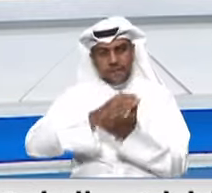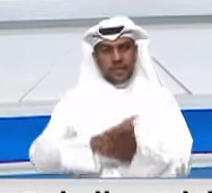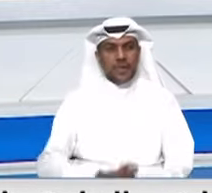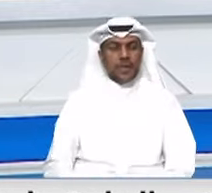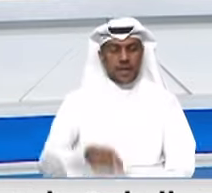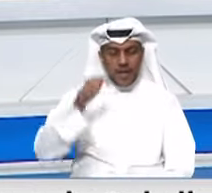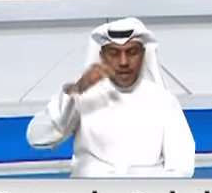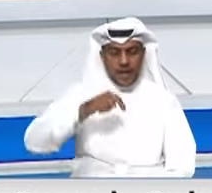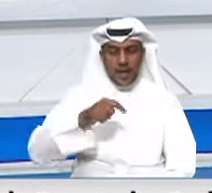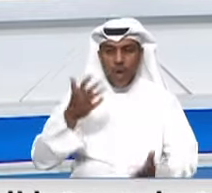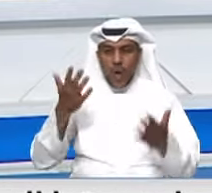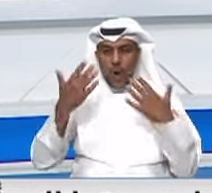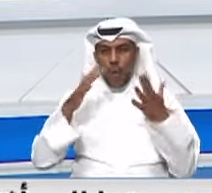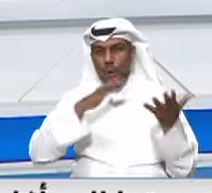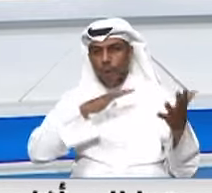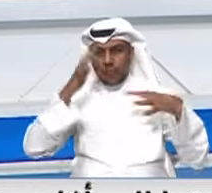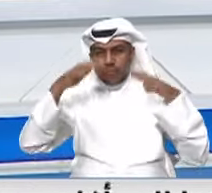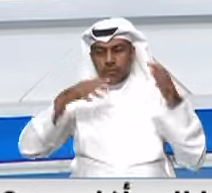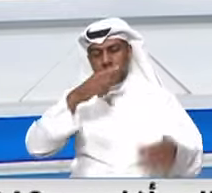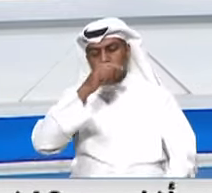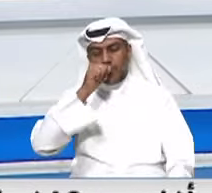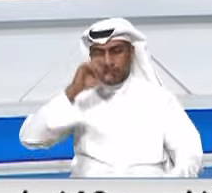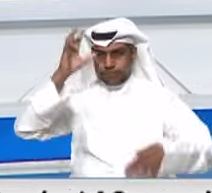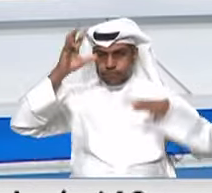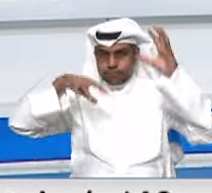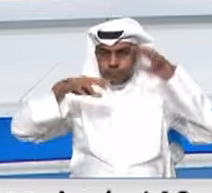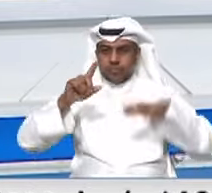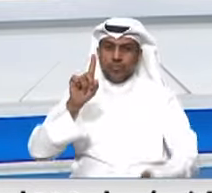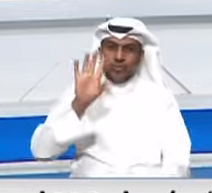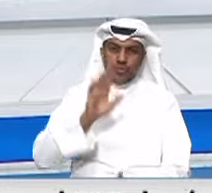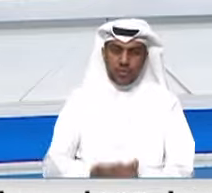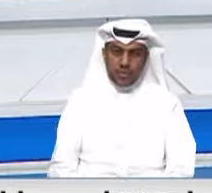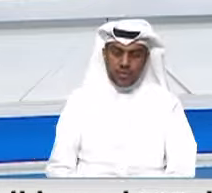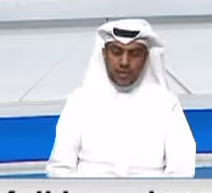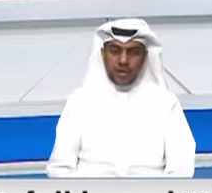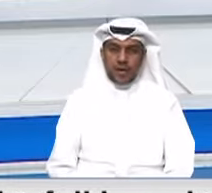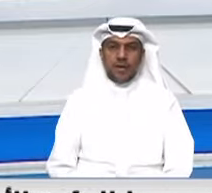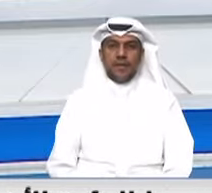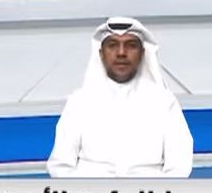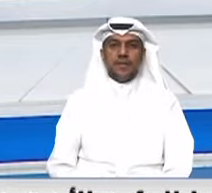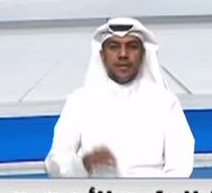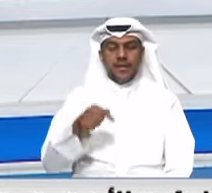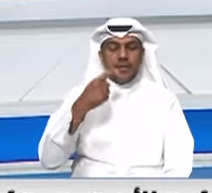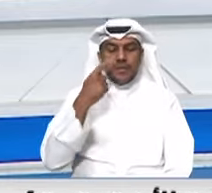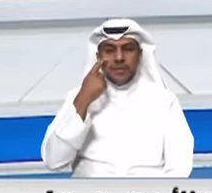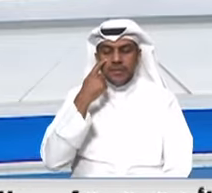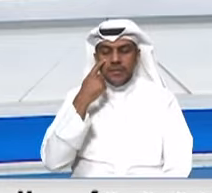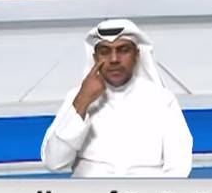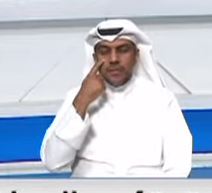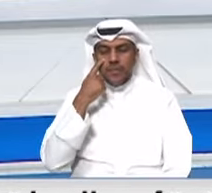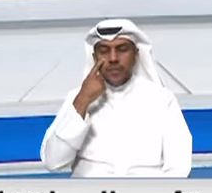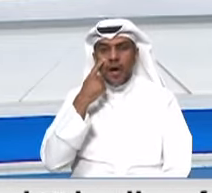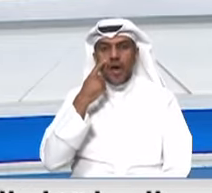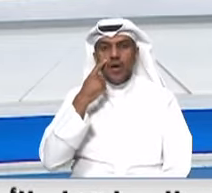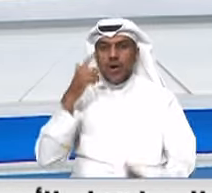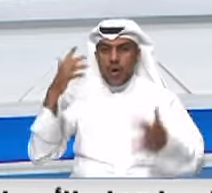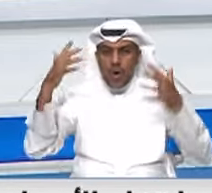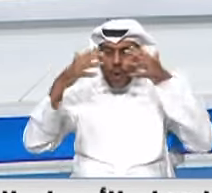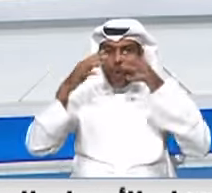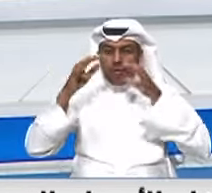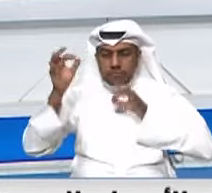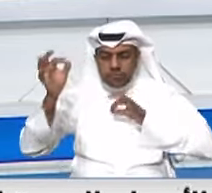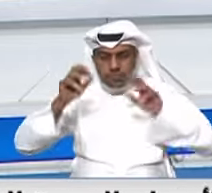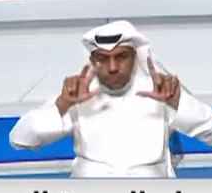الأجواء مهيئة لفرص للأمطار إن شاء الله، وتشير آخر تحديثات الخرائط الجوية وكذلك صور